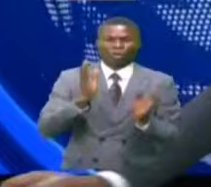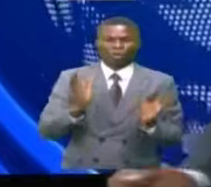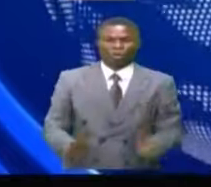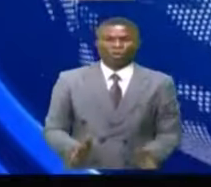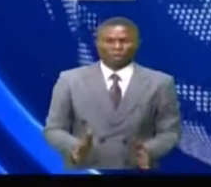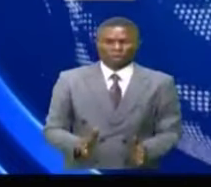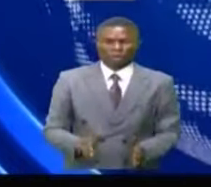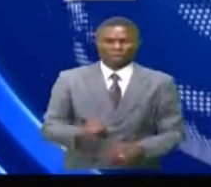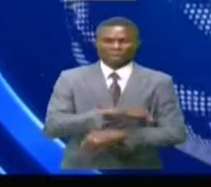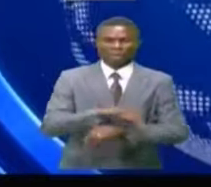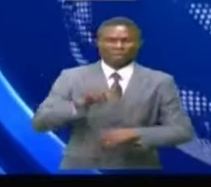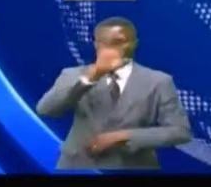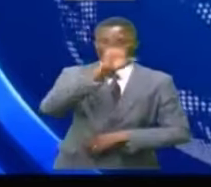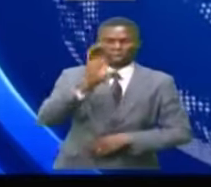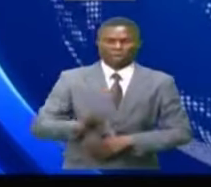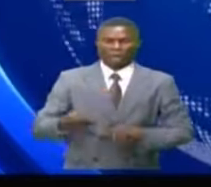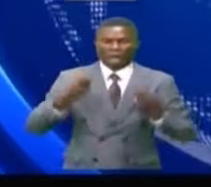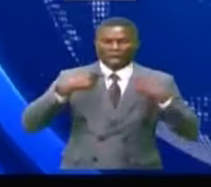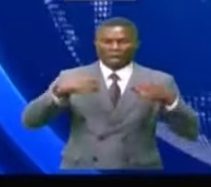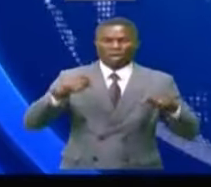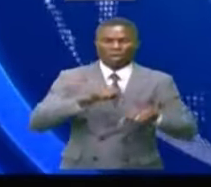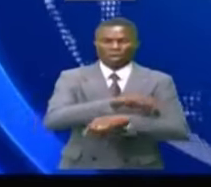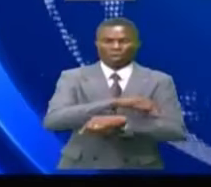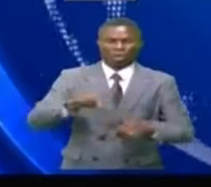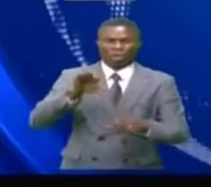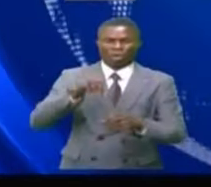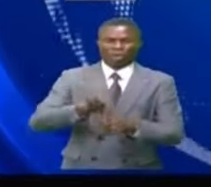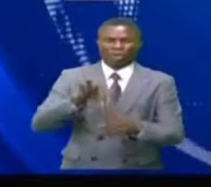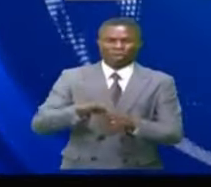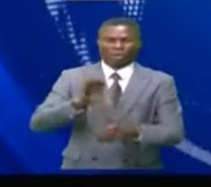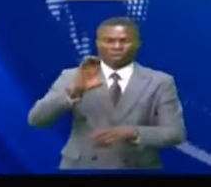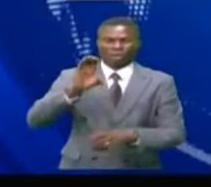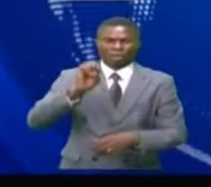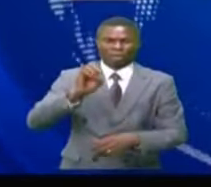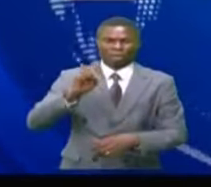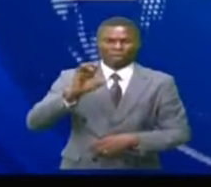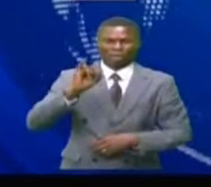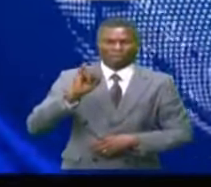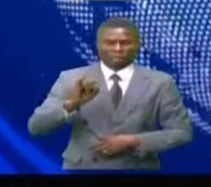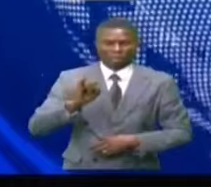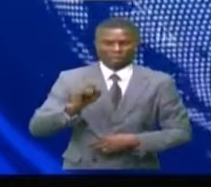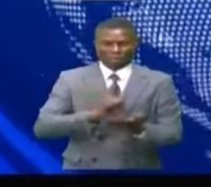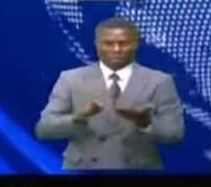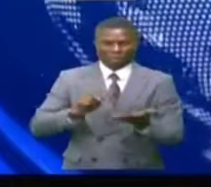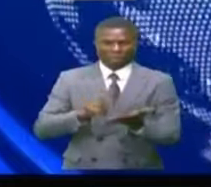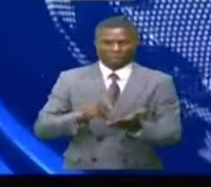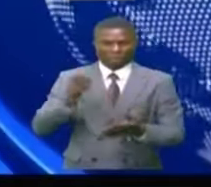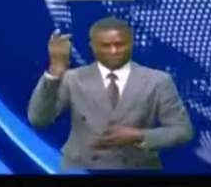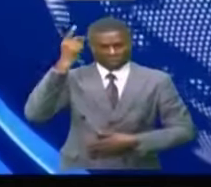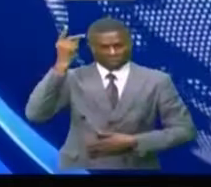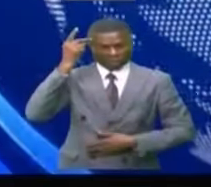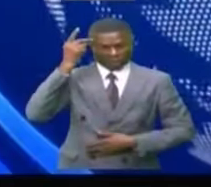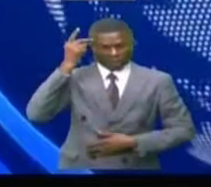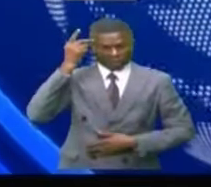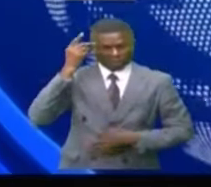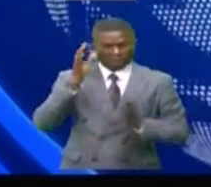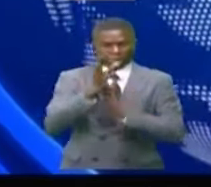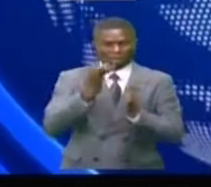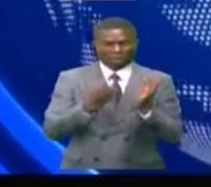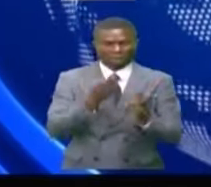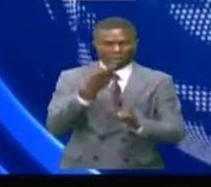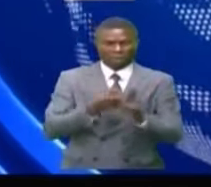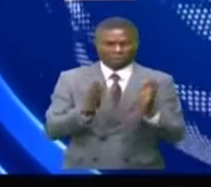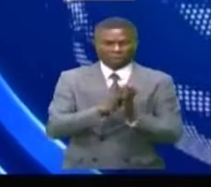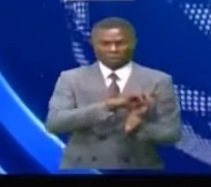de conseillers municipaux publiés par la Commission électorale nationale indépendante faite à Kinshasa le